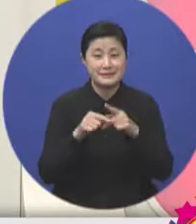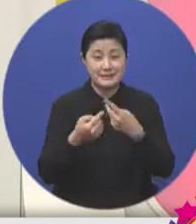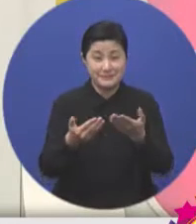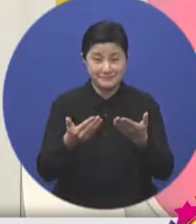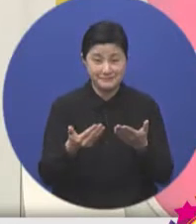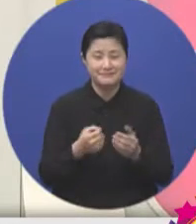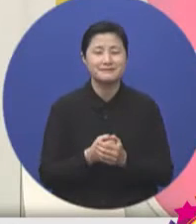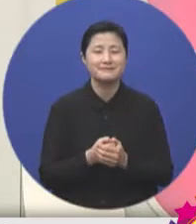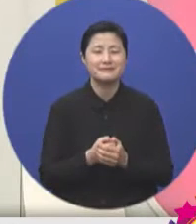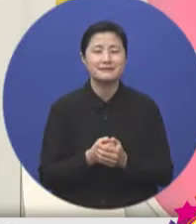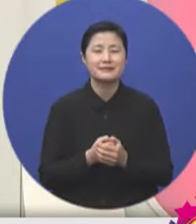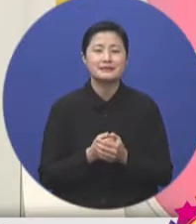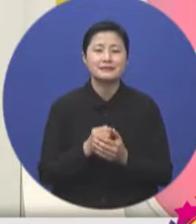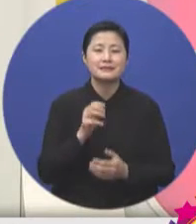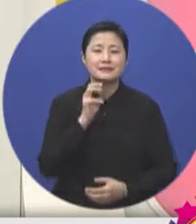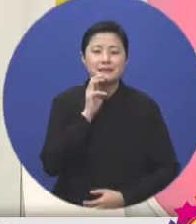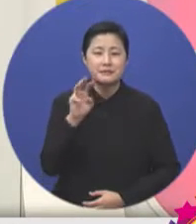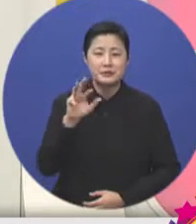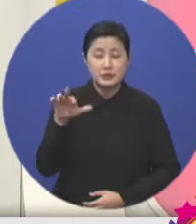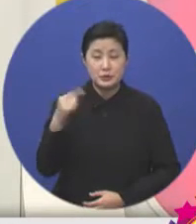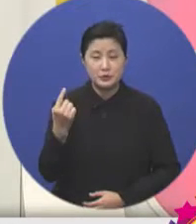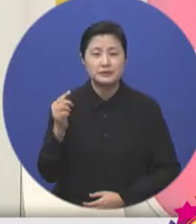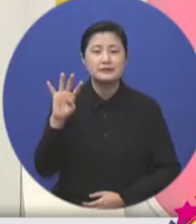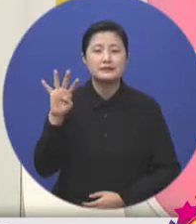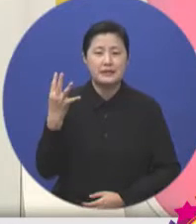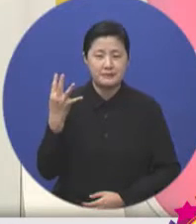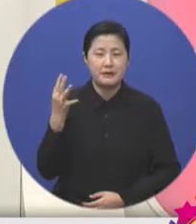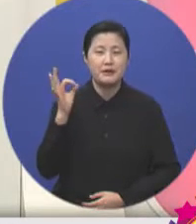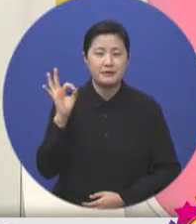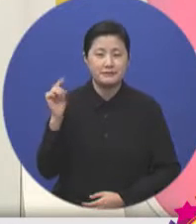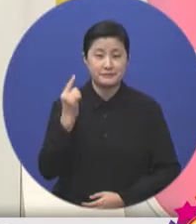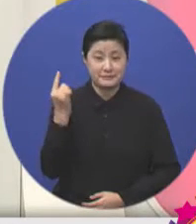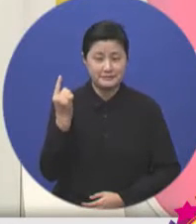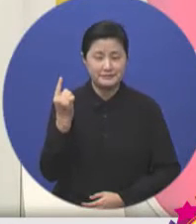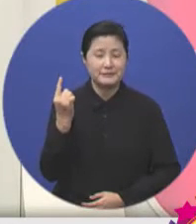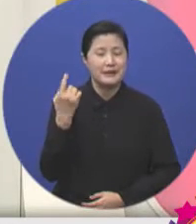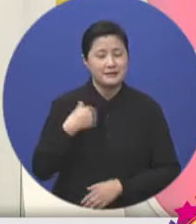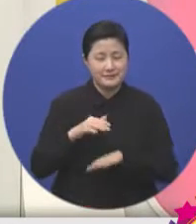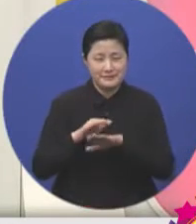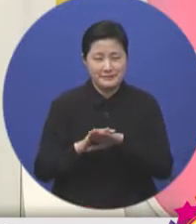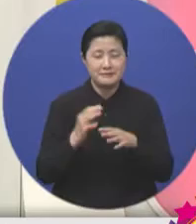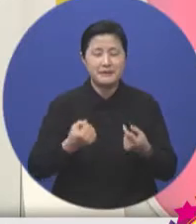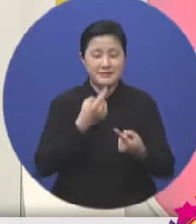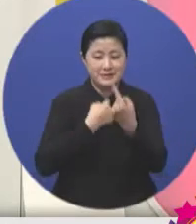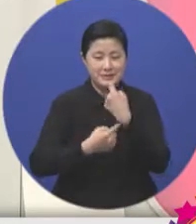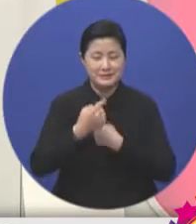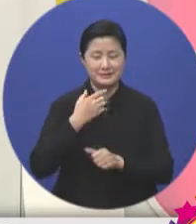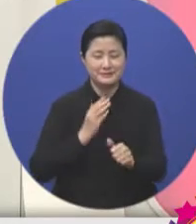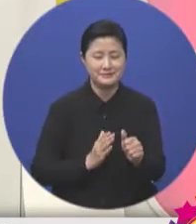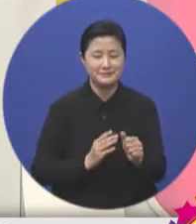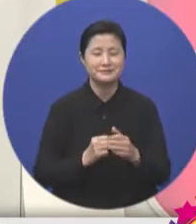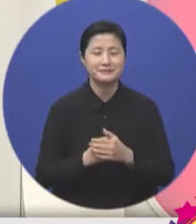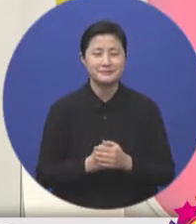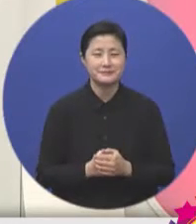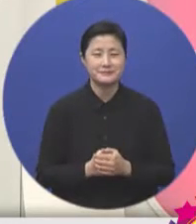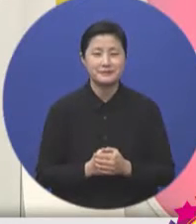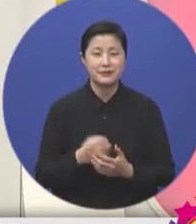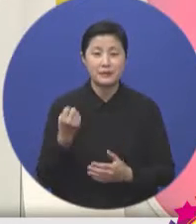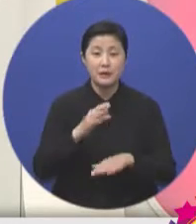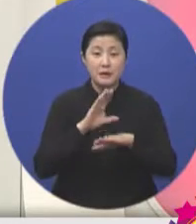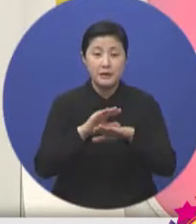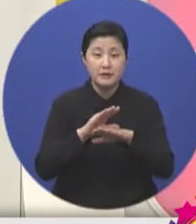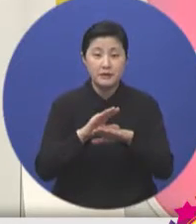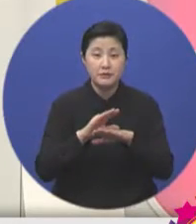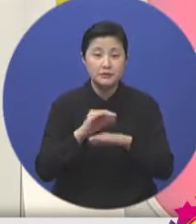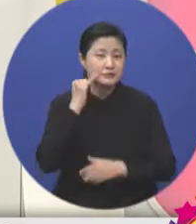ARS 전화는요 30초당 400원이 부과되고 있으니까요 참고하셔서 많은 신청을 부탁드립니다. 그리고 또,